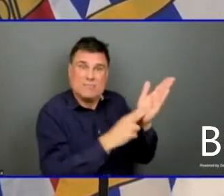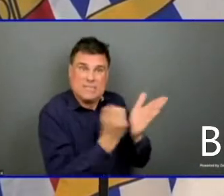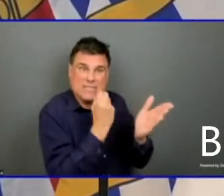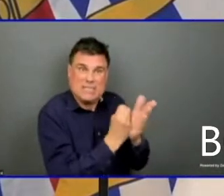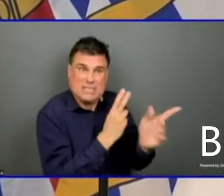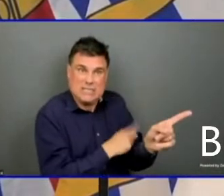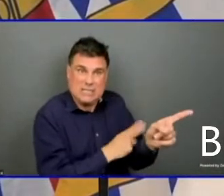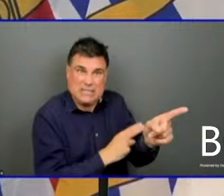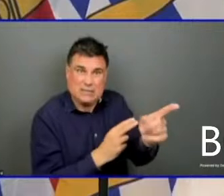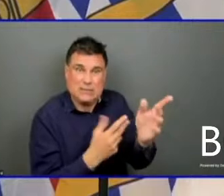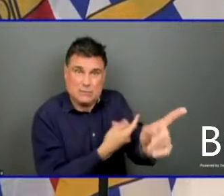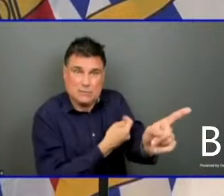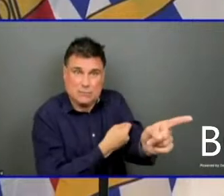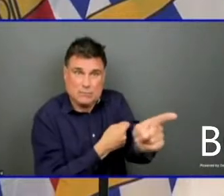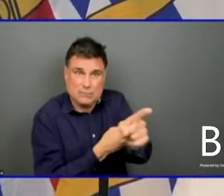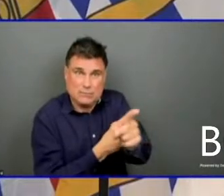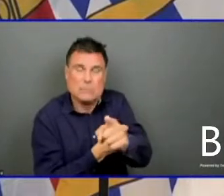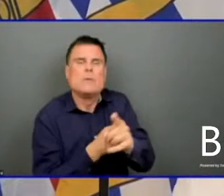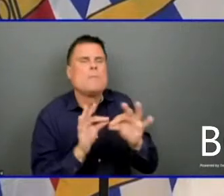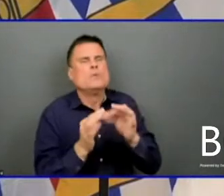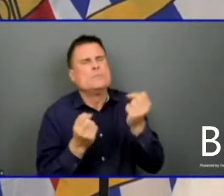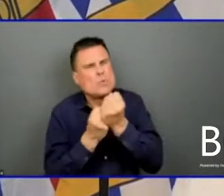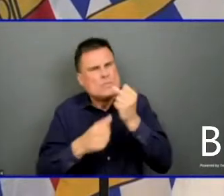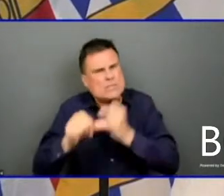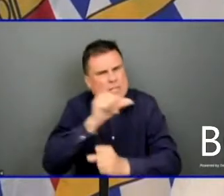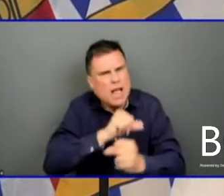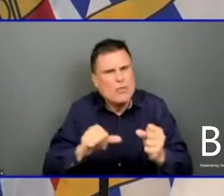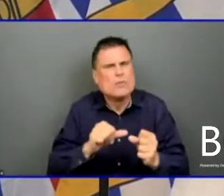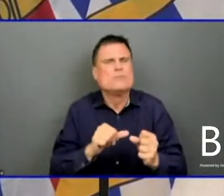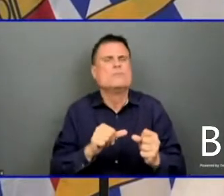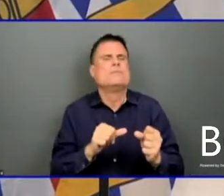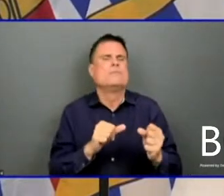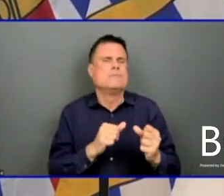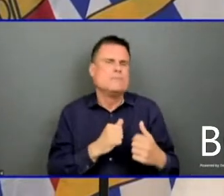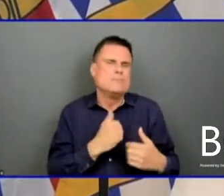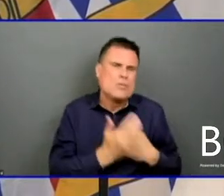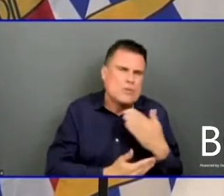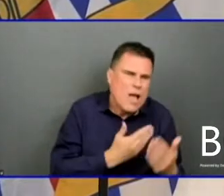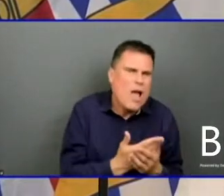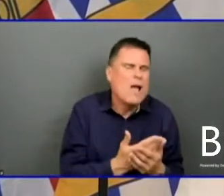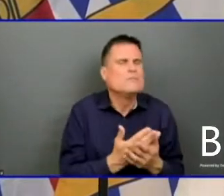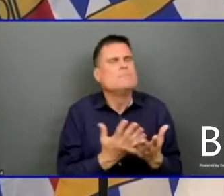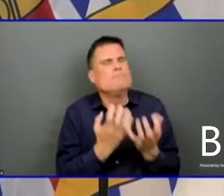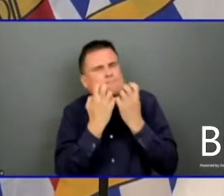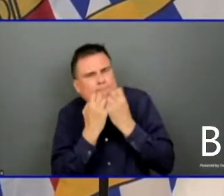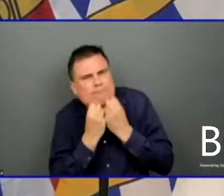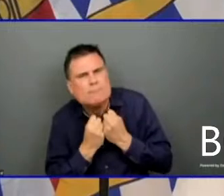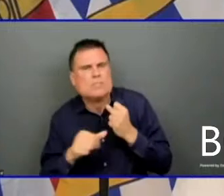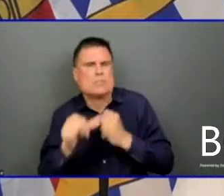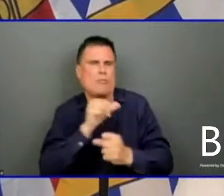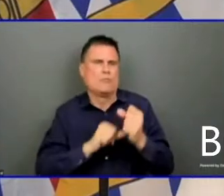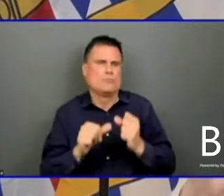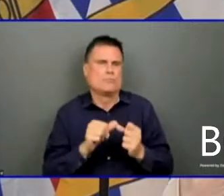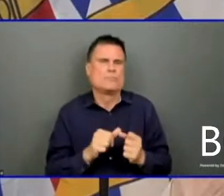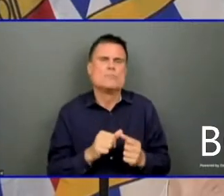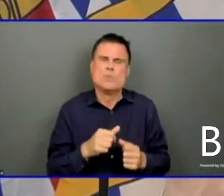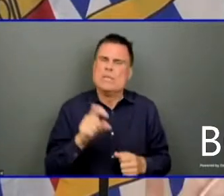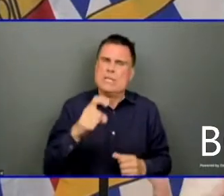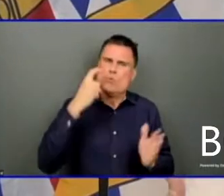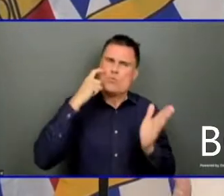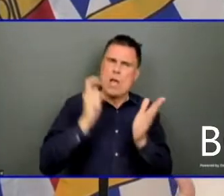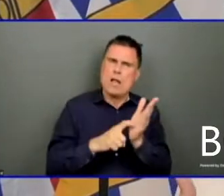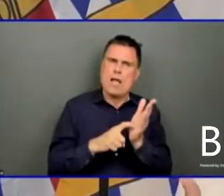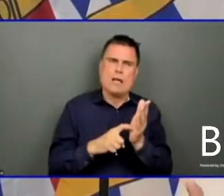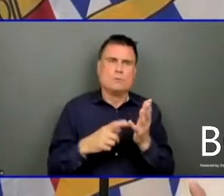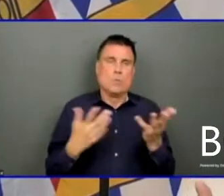忘记我们的卫生措施。用你们的对生活的热情来保护每一个人，保护我们